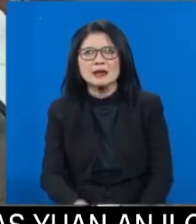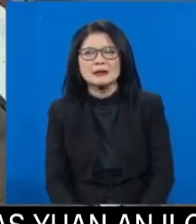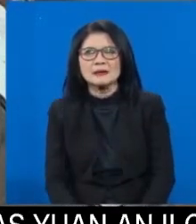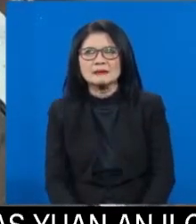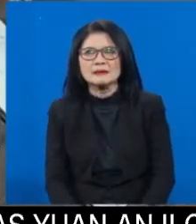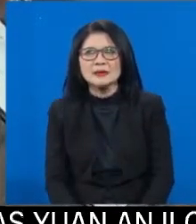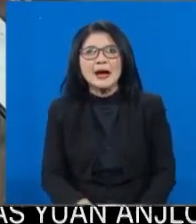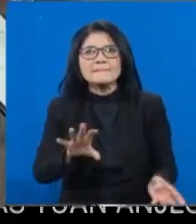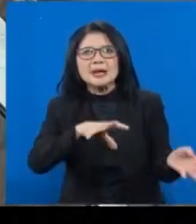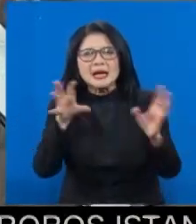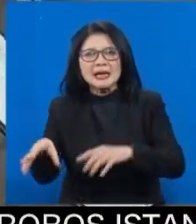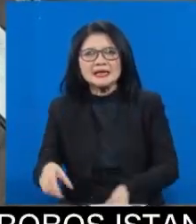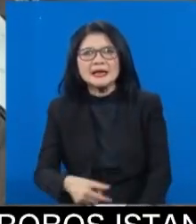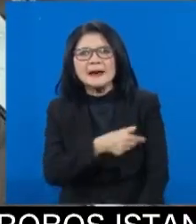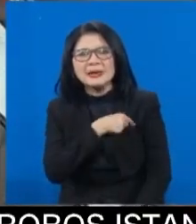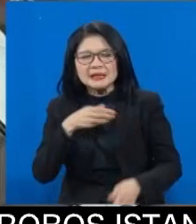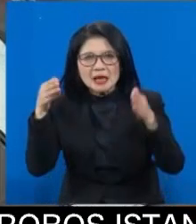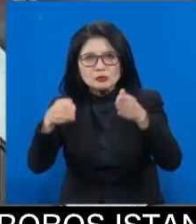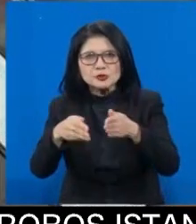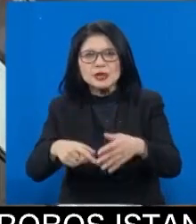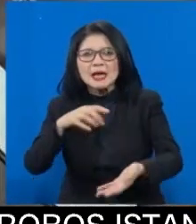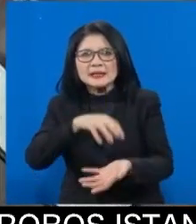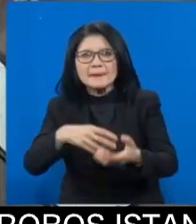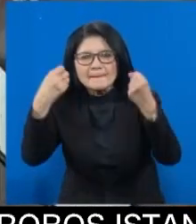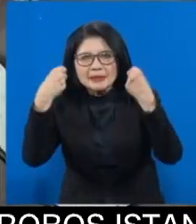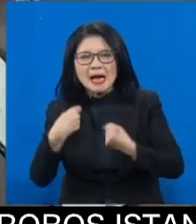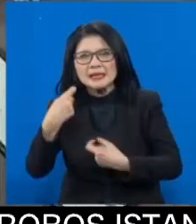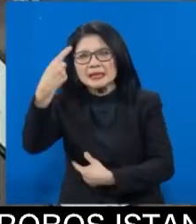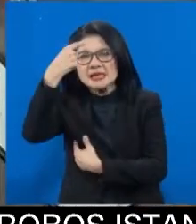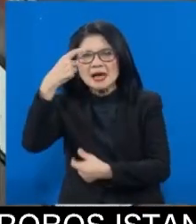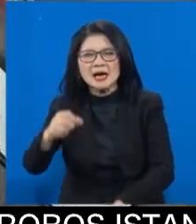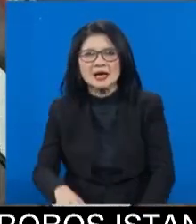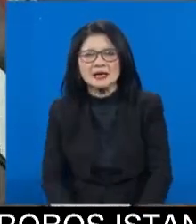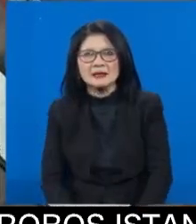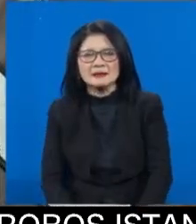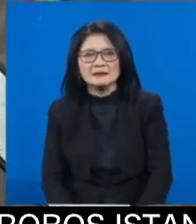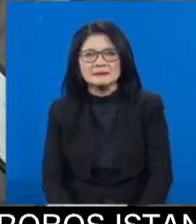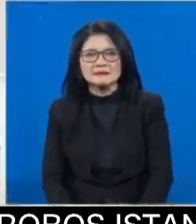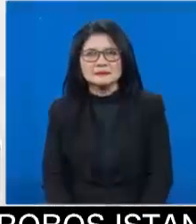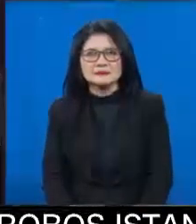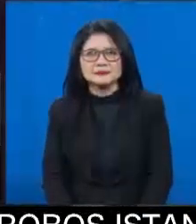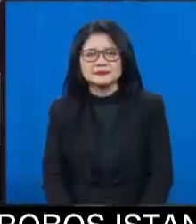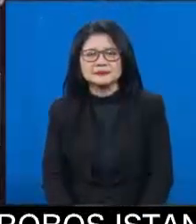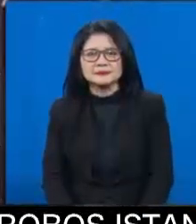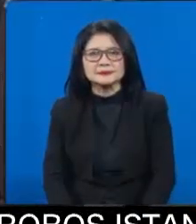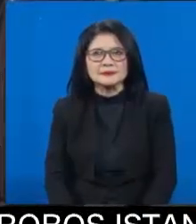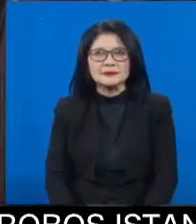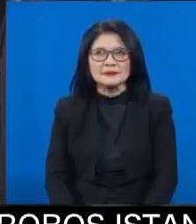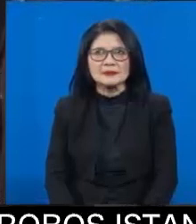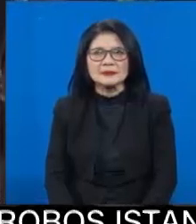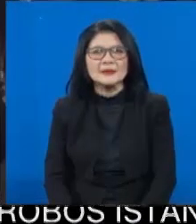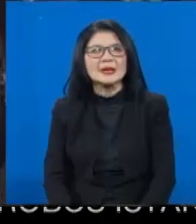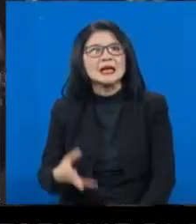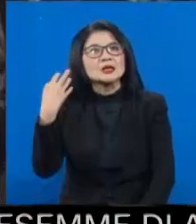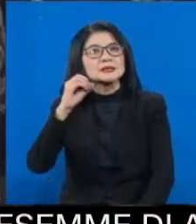Pengalihan ya, dari pansus ke penahanan tersangka pidana penyalahgunaan narkoba. Oke, turun. Seperti dilansir